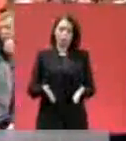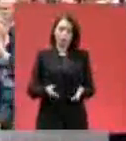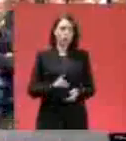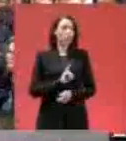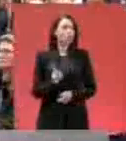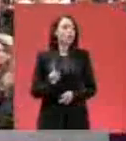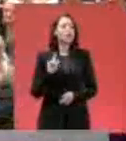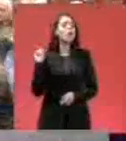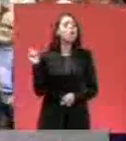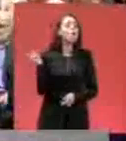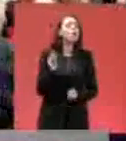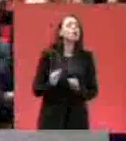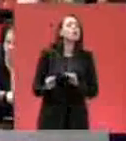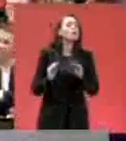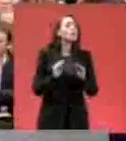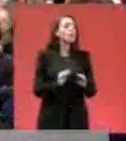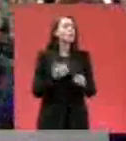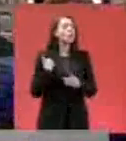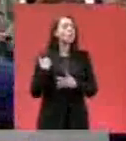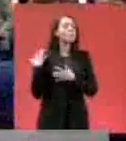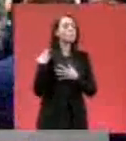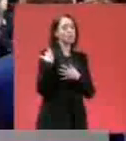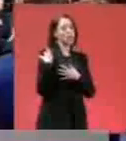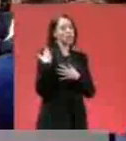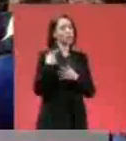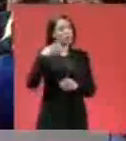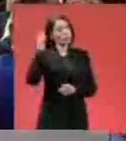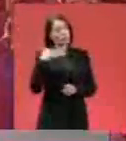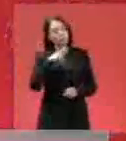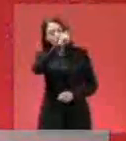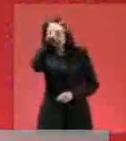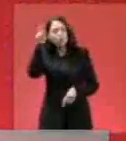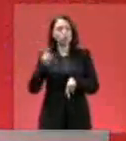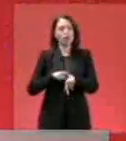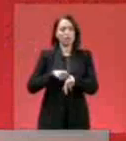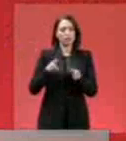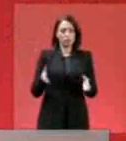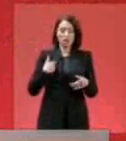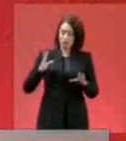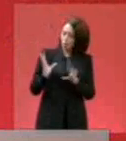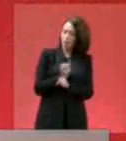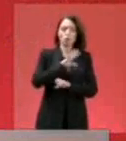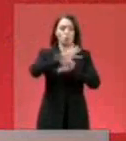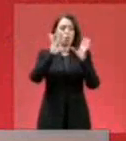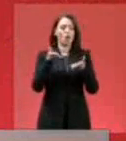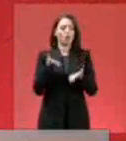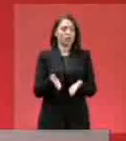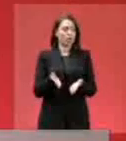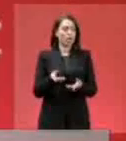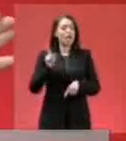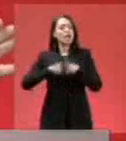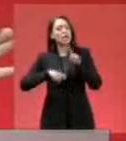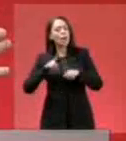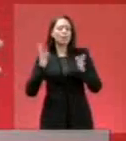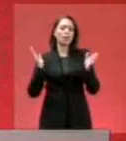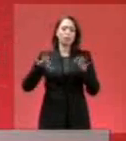δεν έβαλαν όλοι πλάτη στις κρίσιμες στιγμές για να τα πετύχουμε αυτά. Κάποιοι